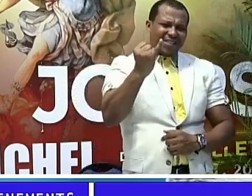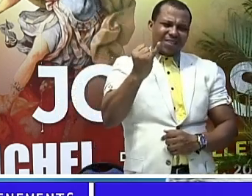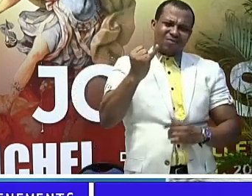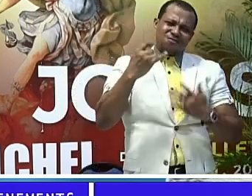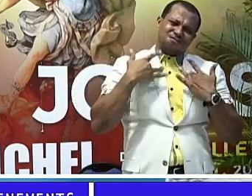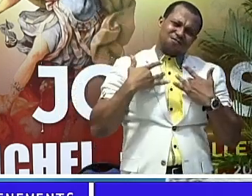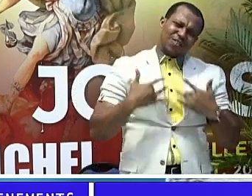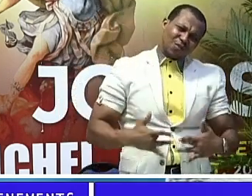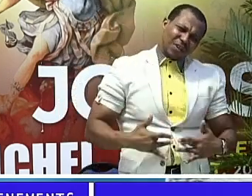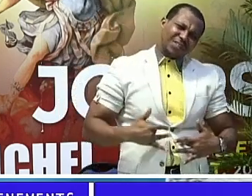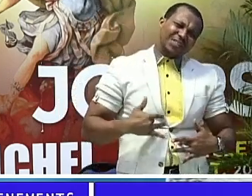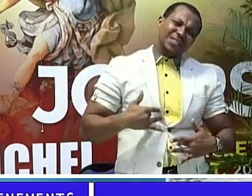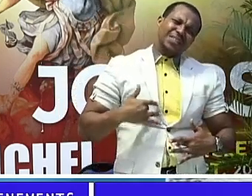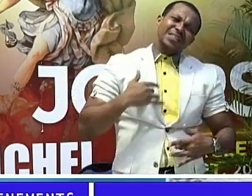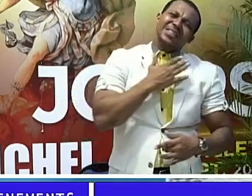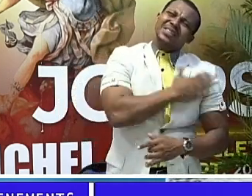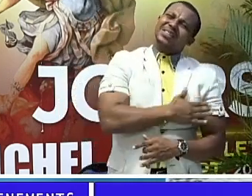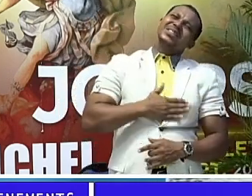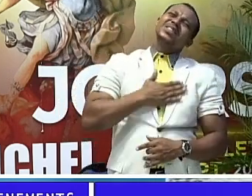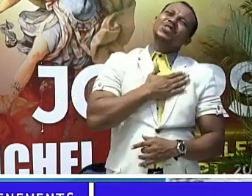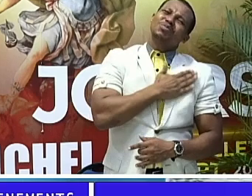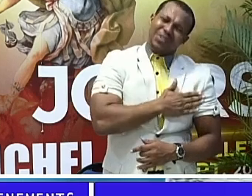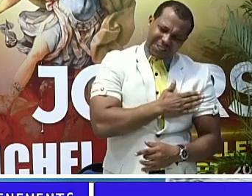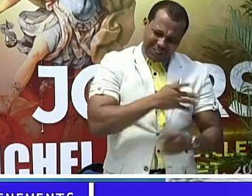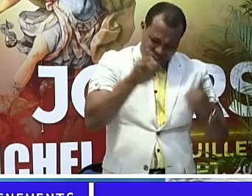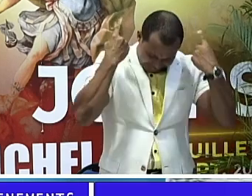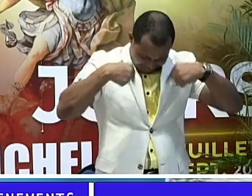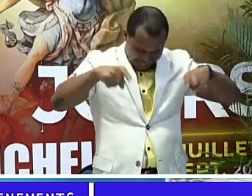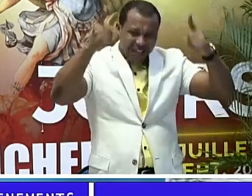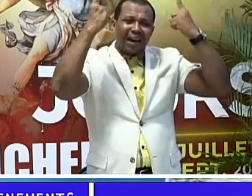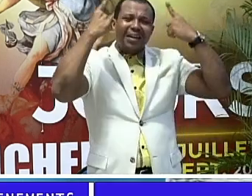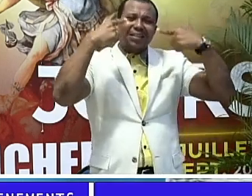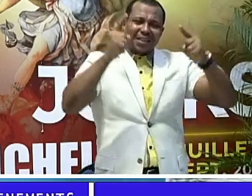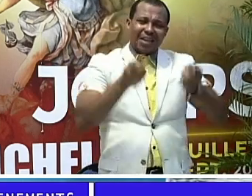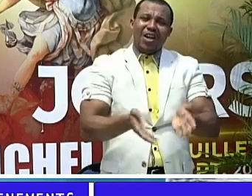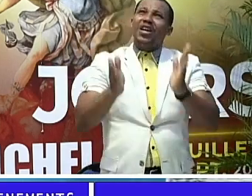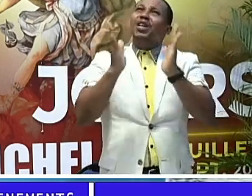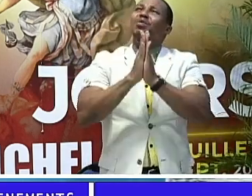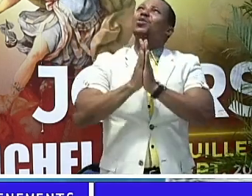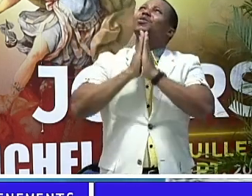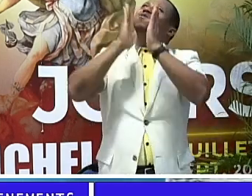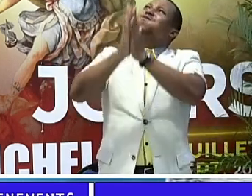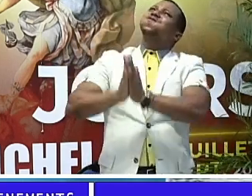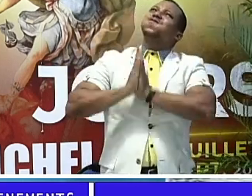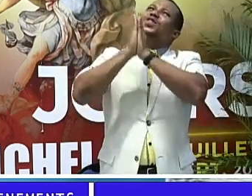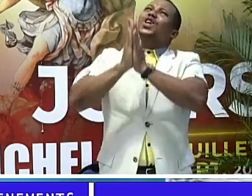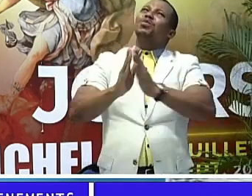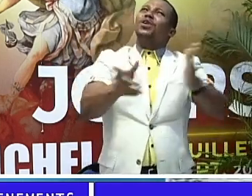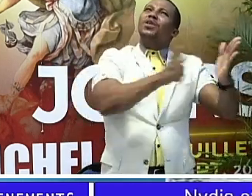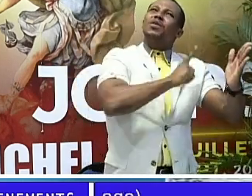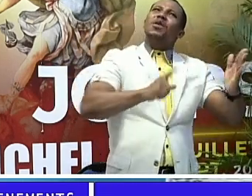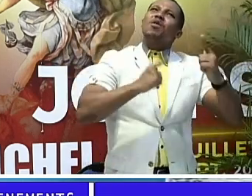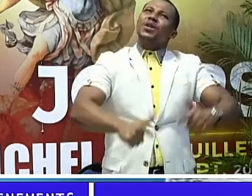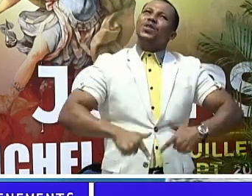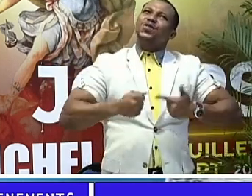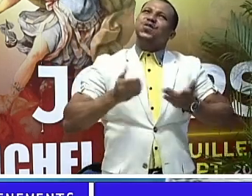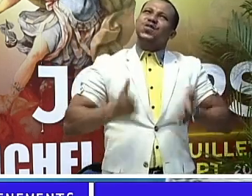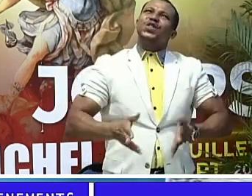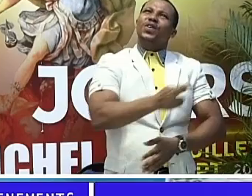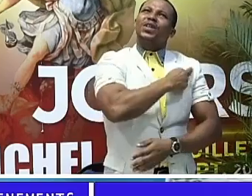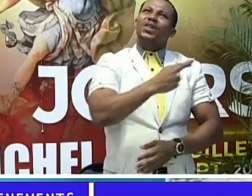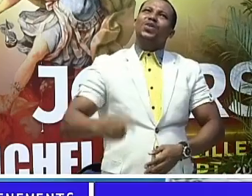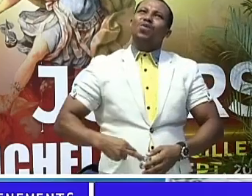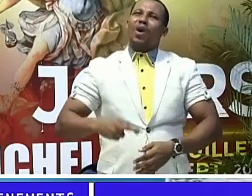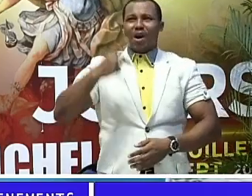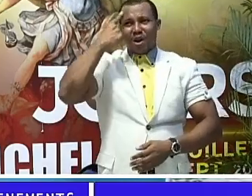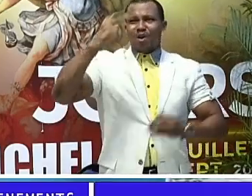nous? T'en prie, exaucez demande nous yo. Nous la prière consacrée maître au même qui vivant et qui roi depuis tout